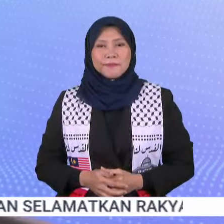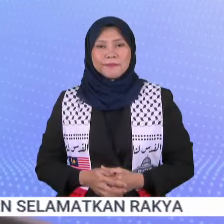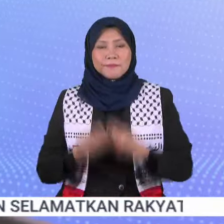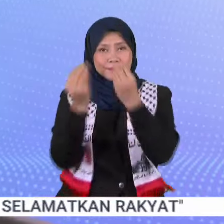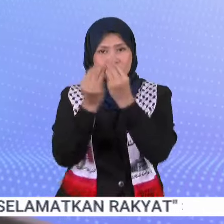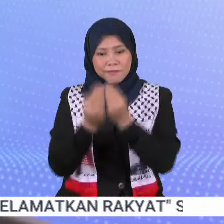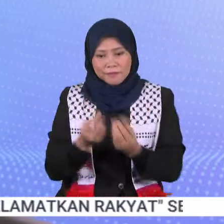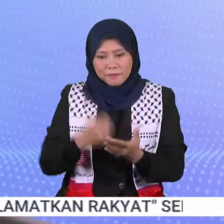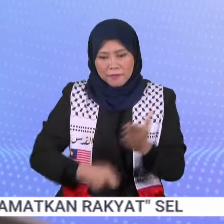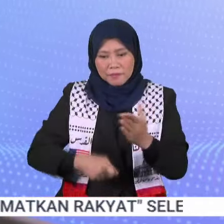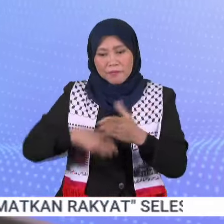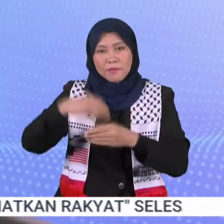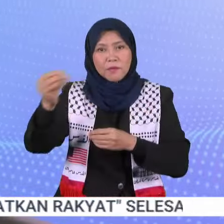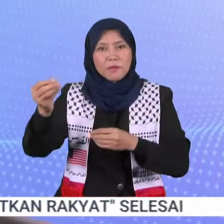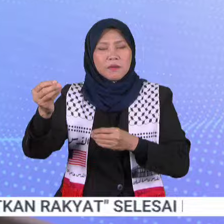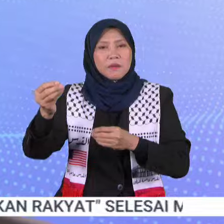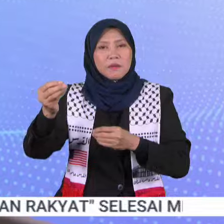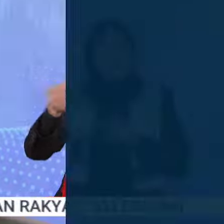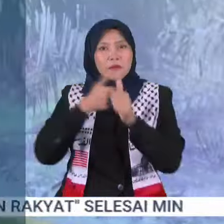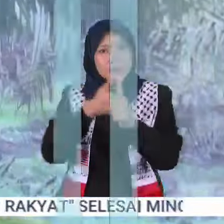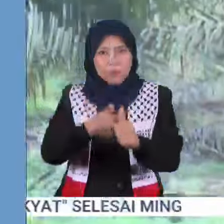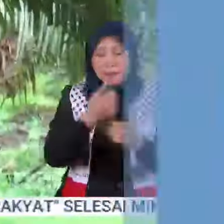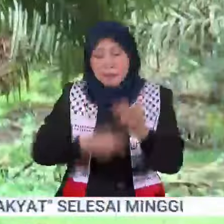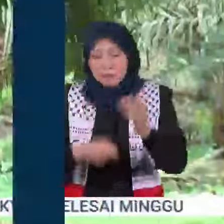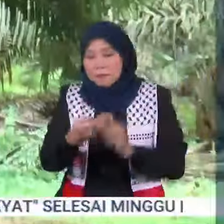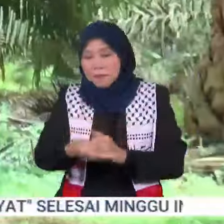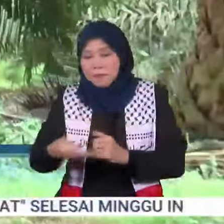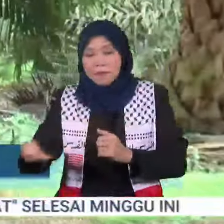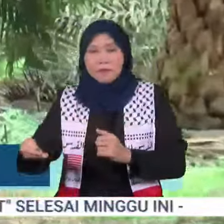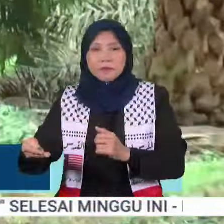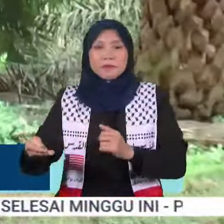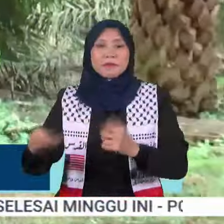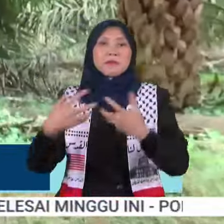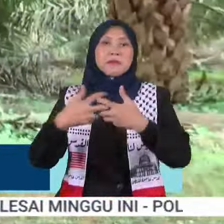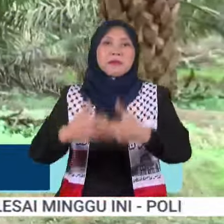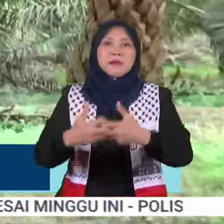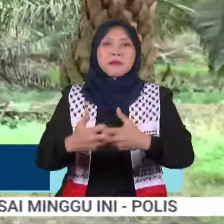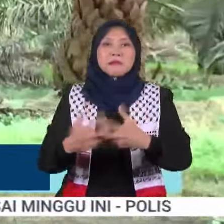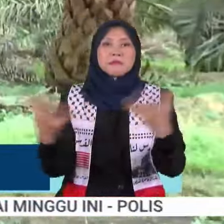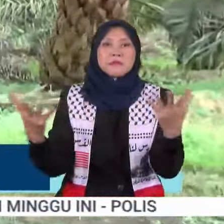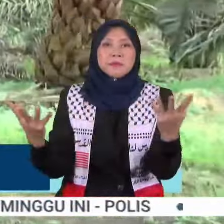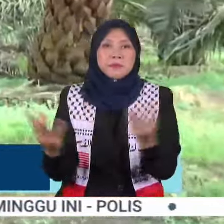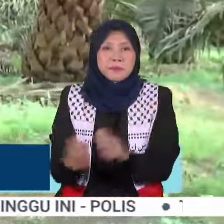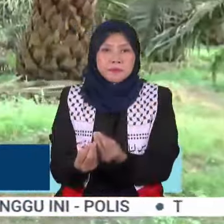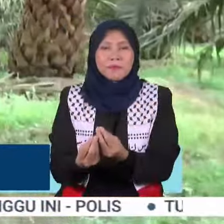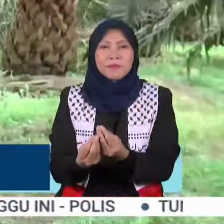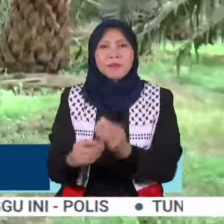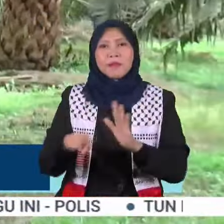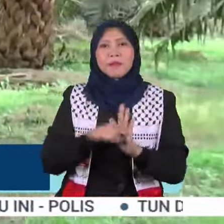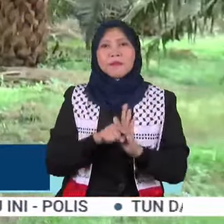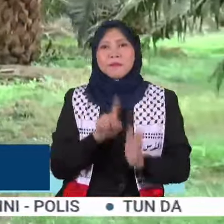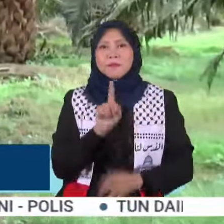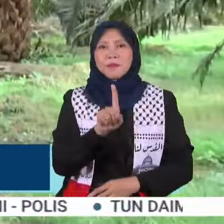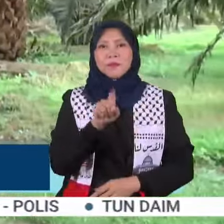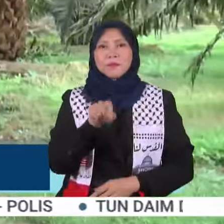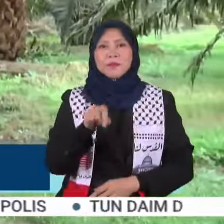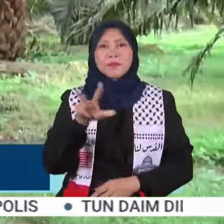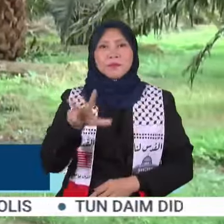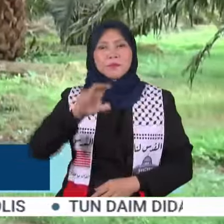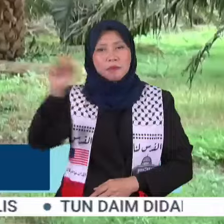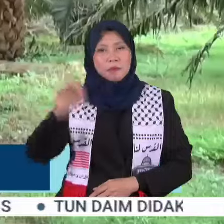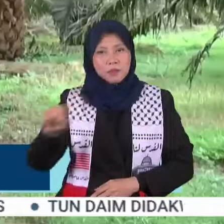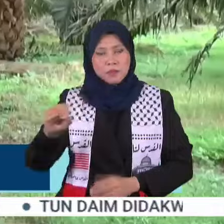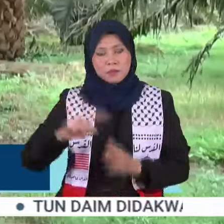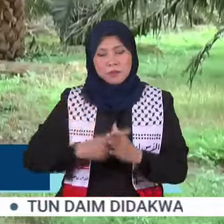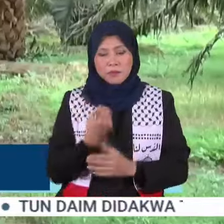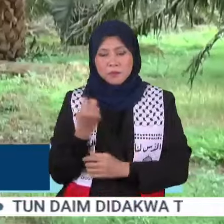Indeks harga pengeluar yang mengukur harga barangan di pintu kilang terus susut kepada negatif 1.3%